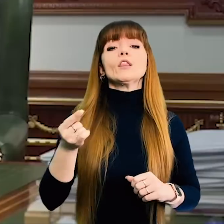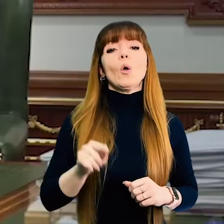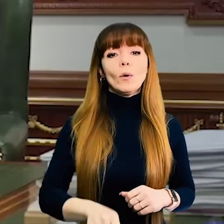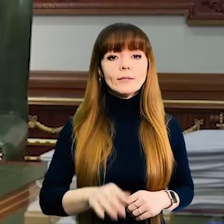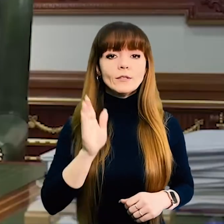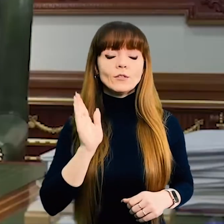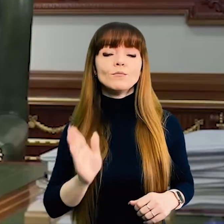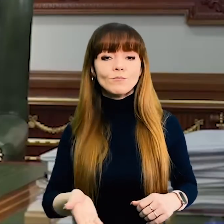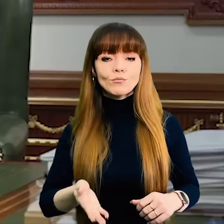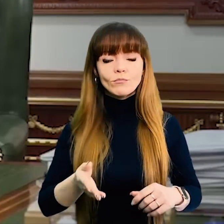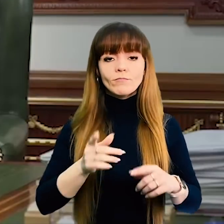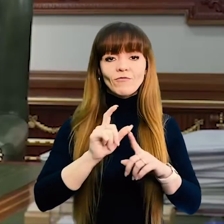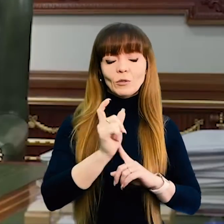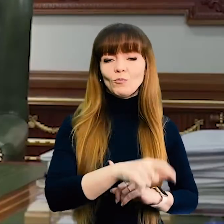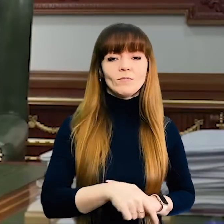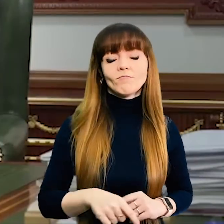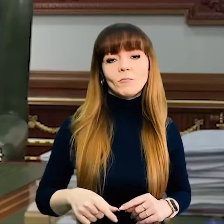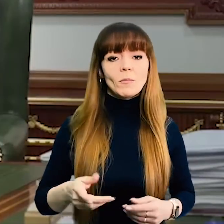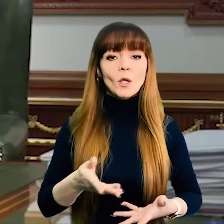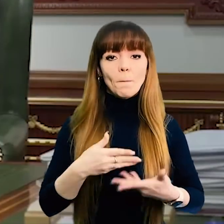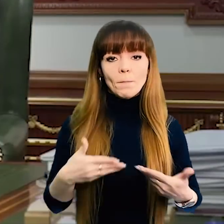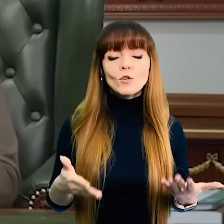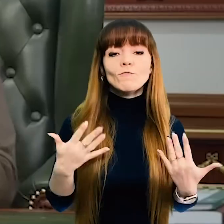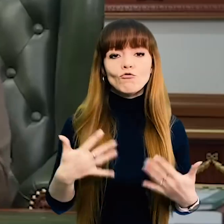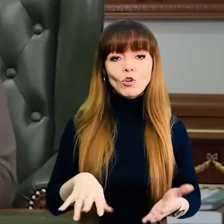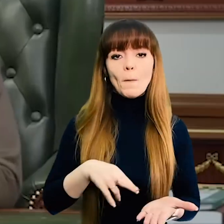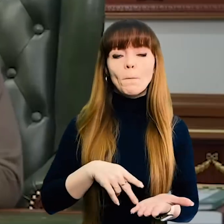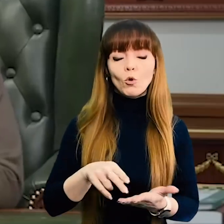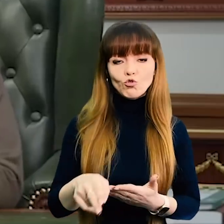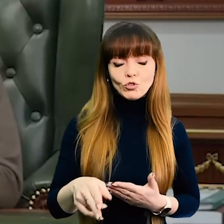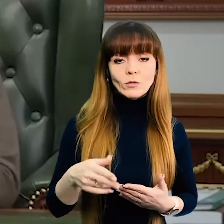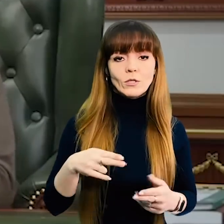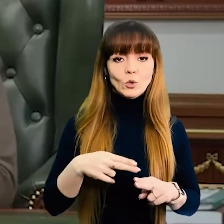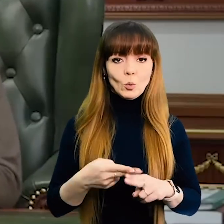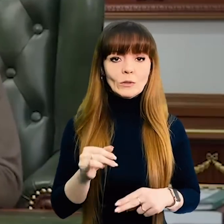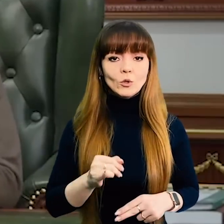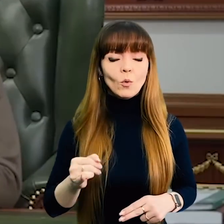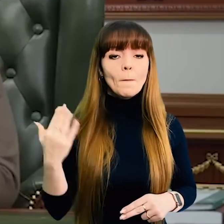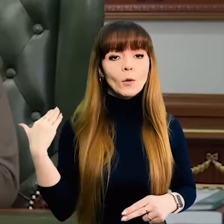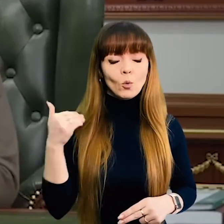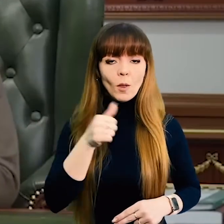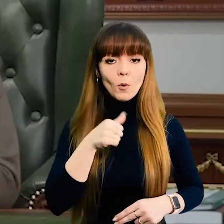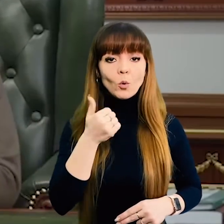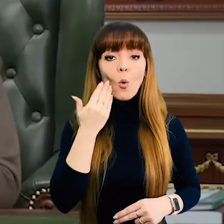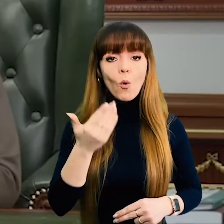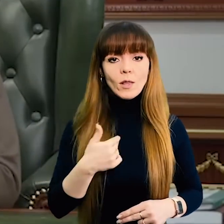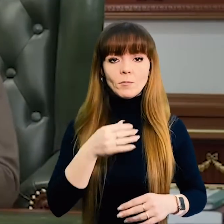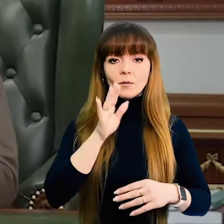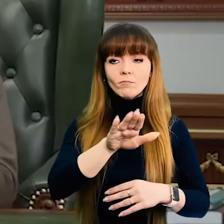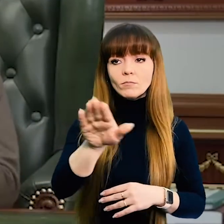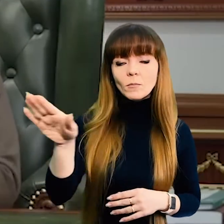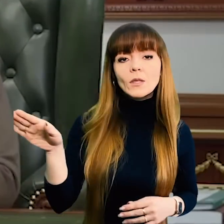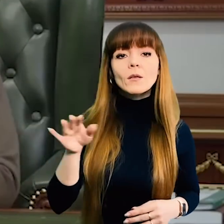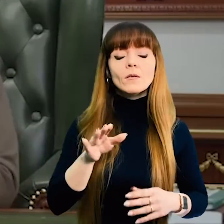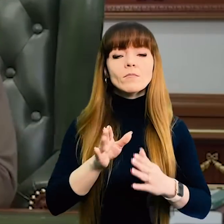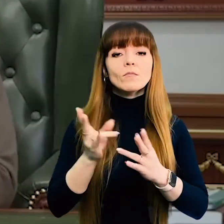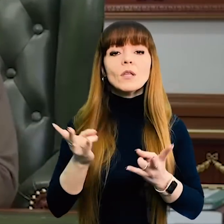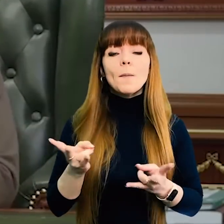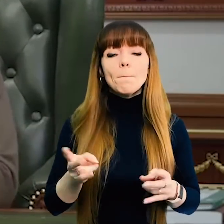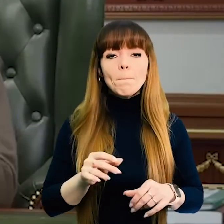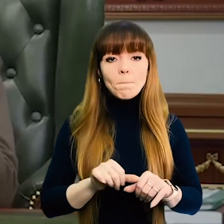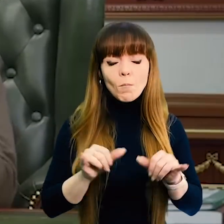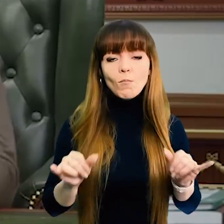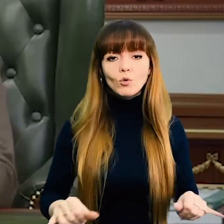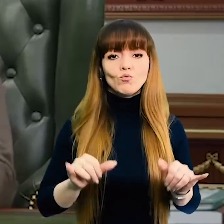щось, тоді буде якась відповідь. Ми вже пройшли цю історію в минулому році, коли ми говорили, що